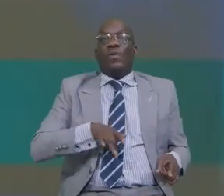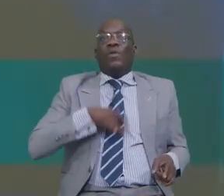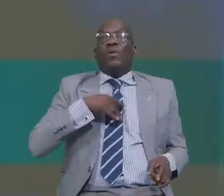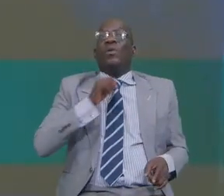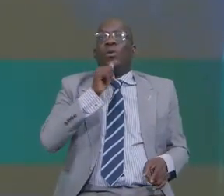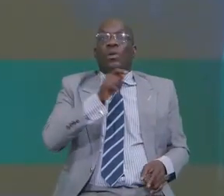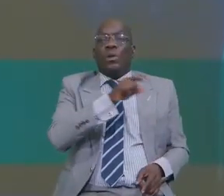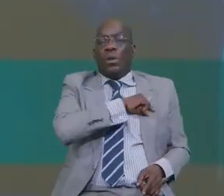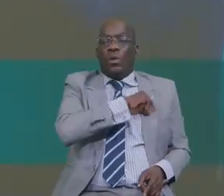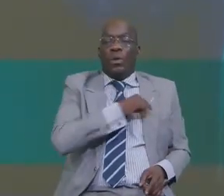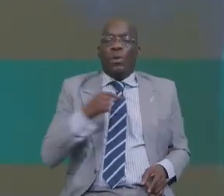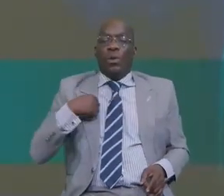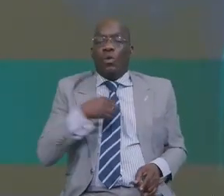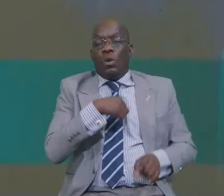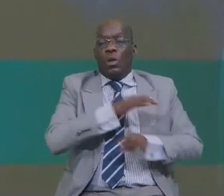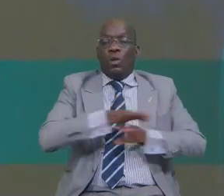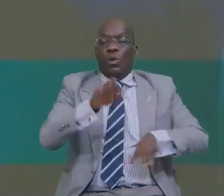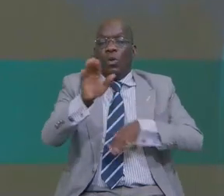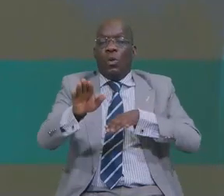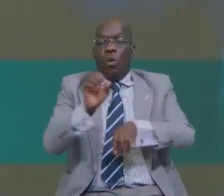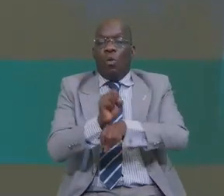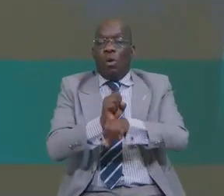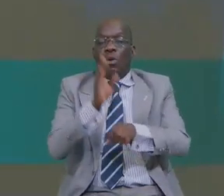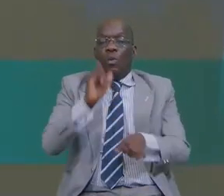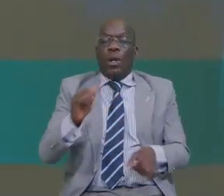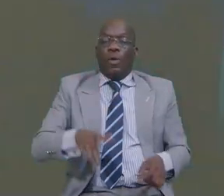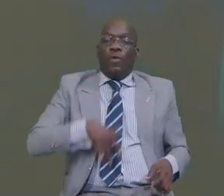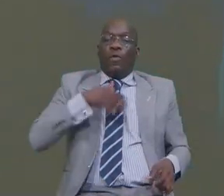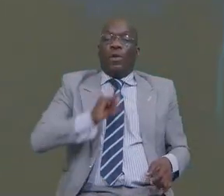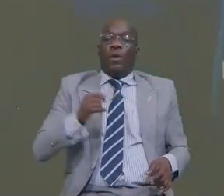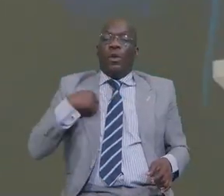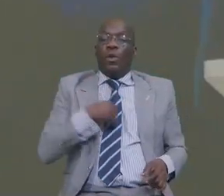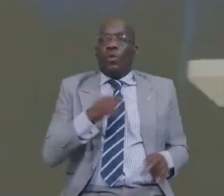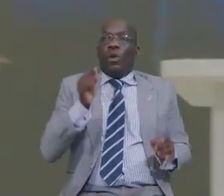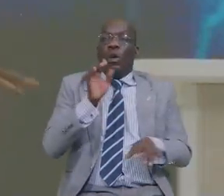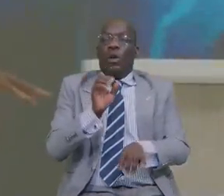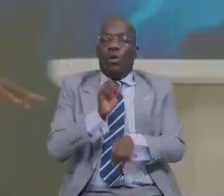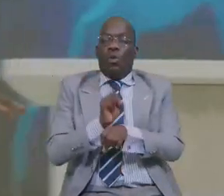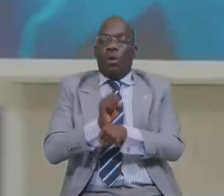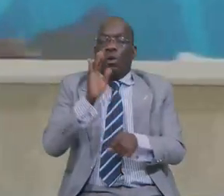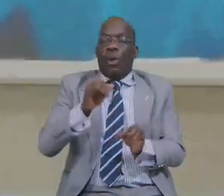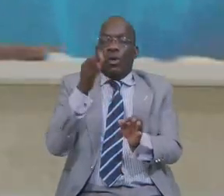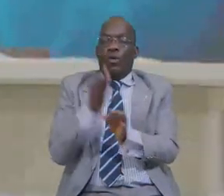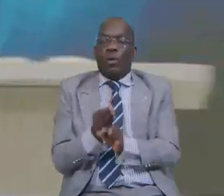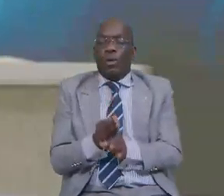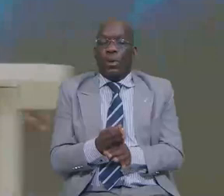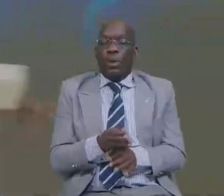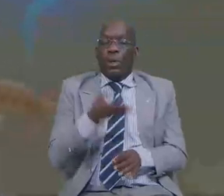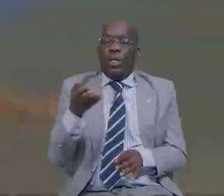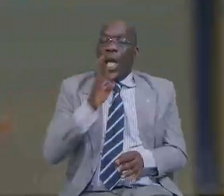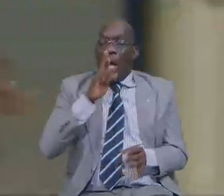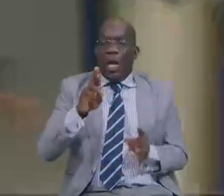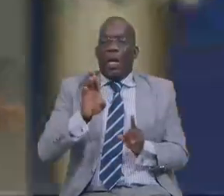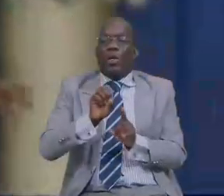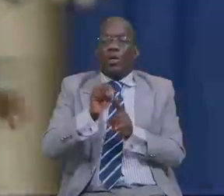Si je me sens non qualifié, nous ne travaillons pas sur cette base-là. Il y a des